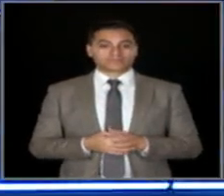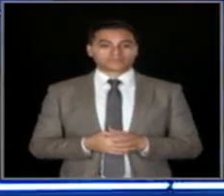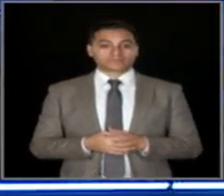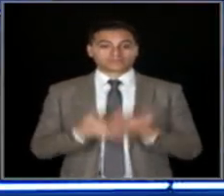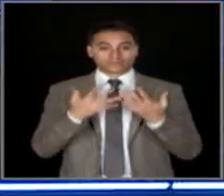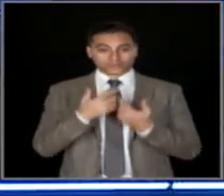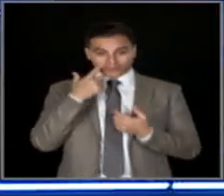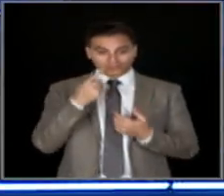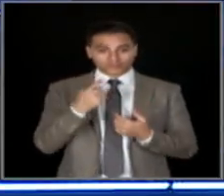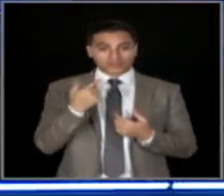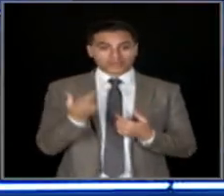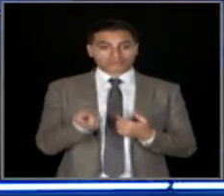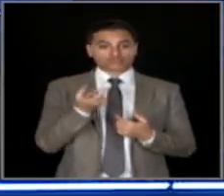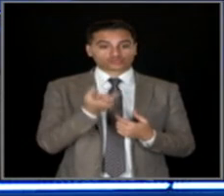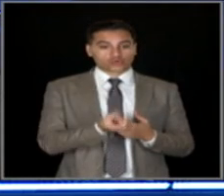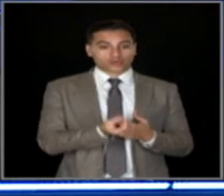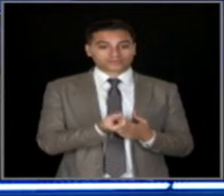حل المسألة الآتية: